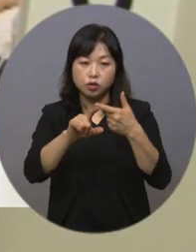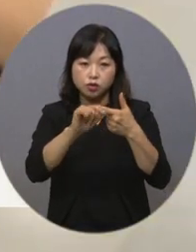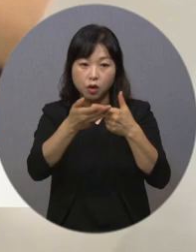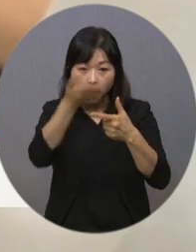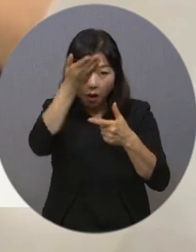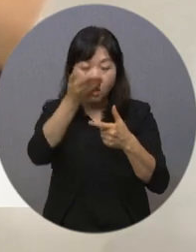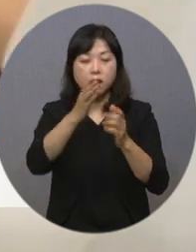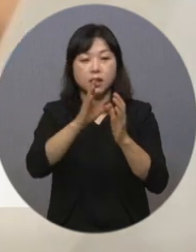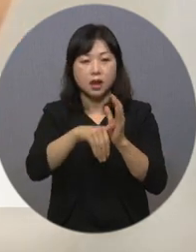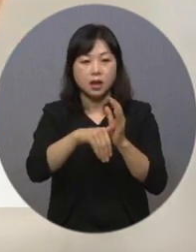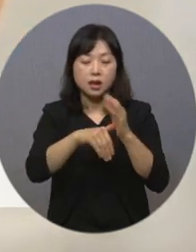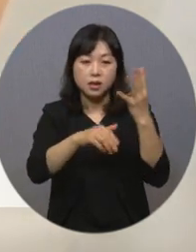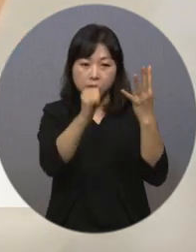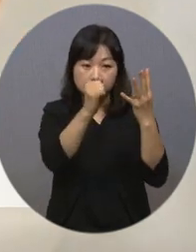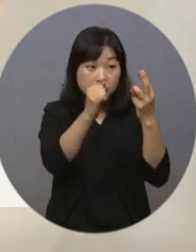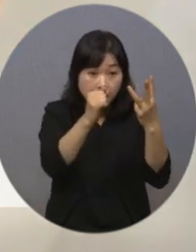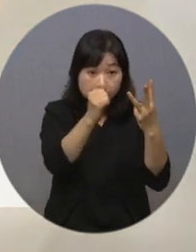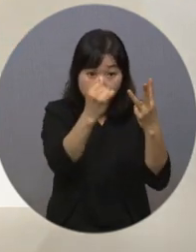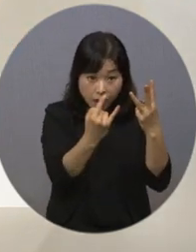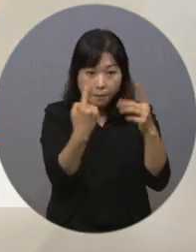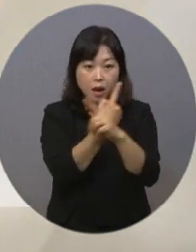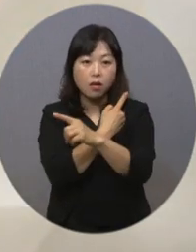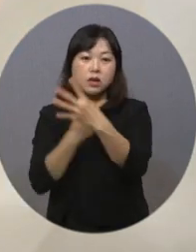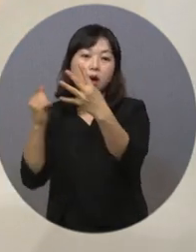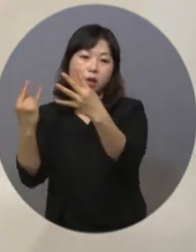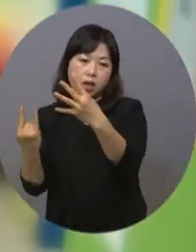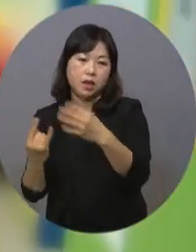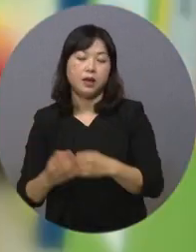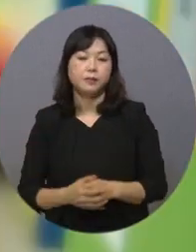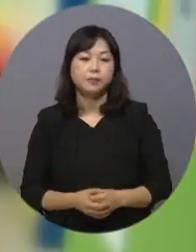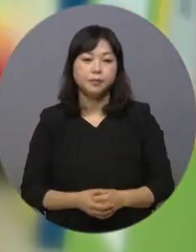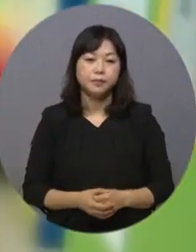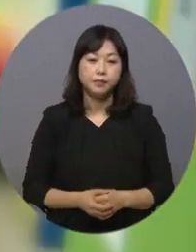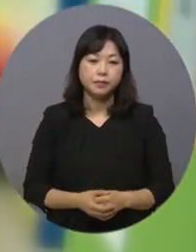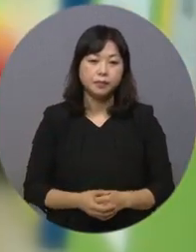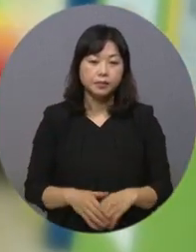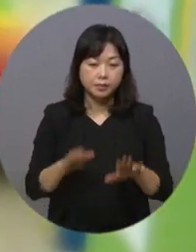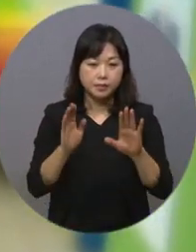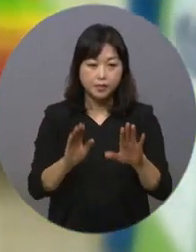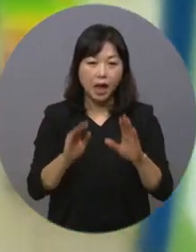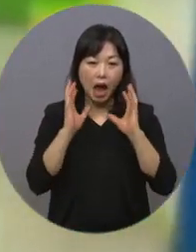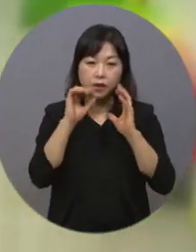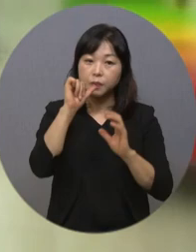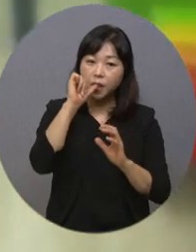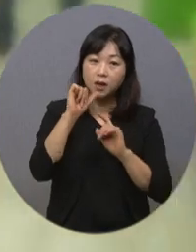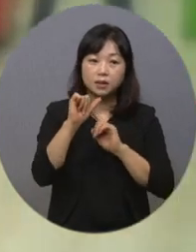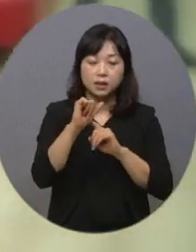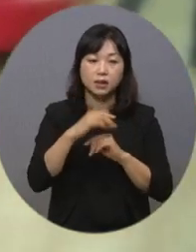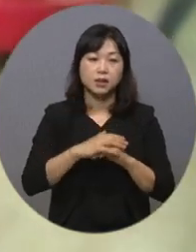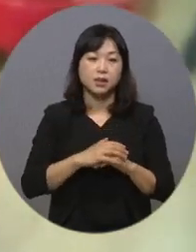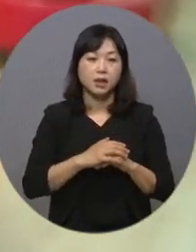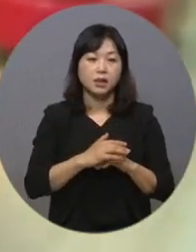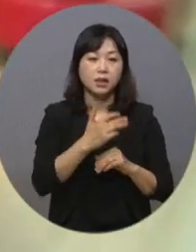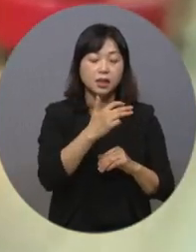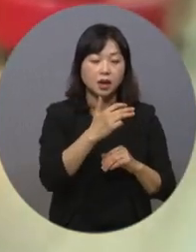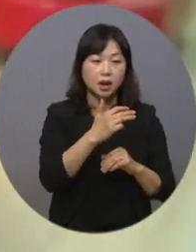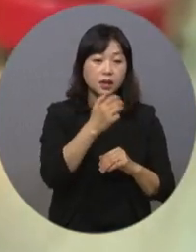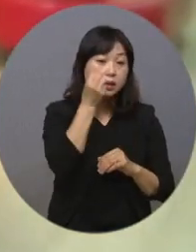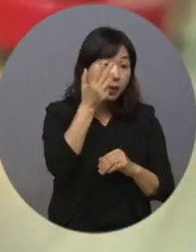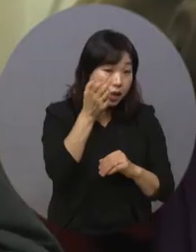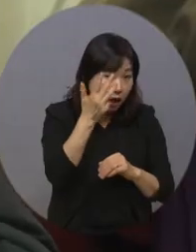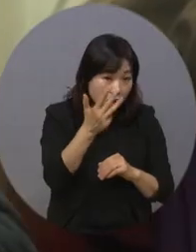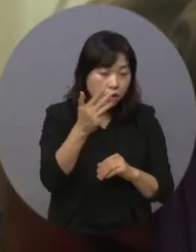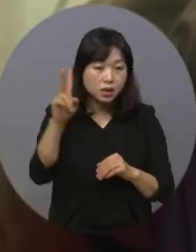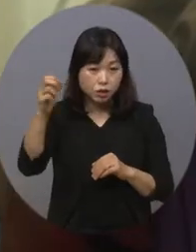3회에서 4회로 늘리는 방안이 포함됐습니다 현재 영유아는 18개월에 서 29개월 사이에